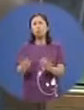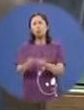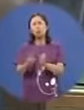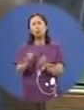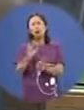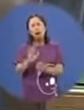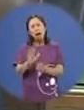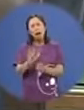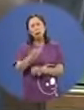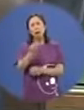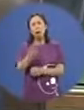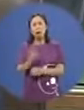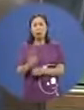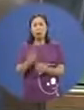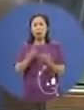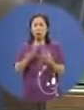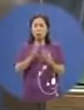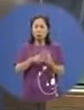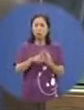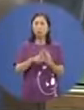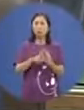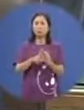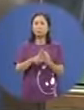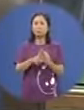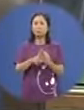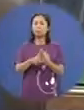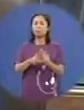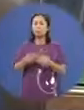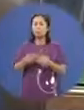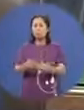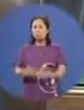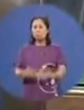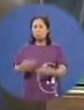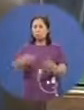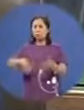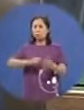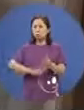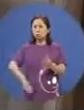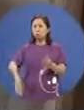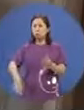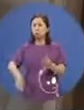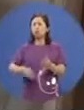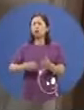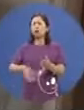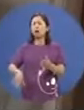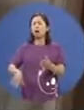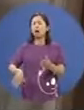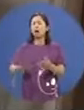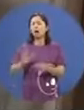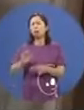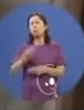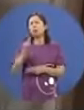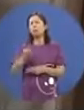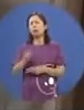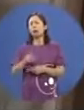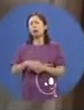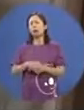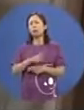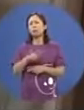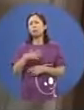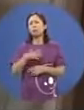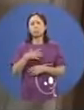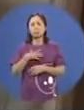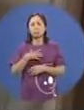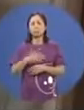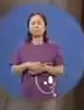が強い、 はい、 それから流産の可能性もあるみたいですけど、はい、そういうようなことでですね、いろいろな意